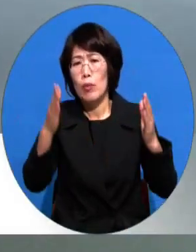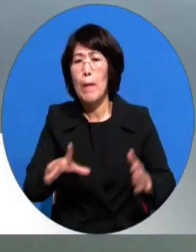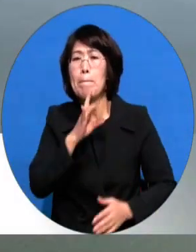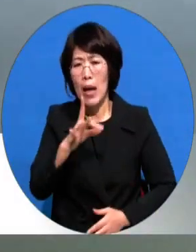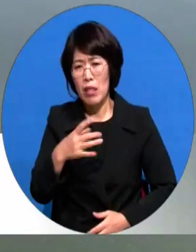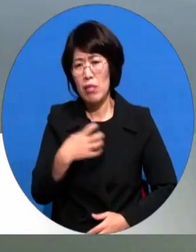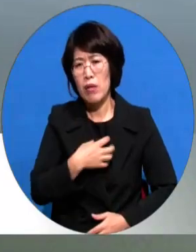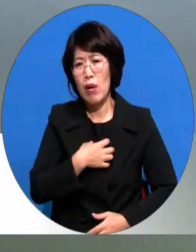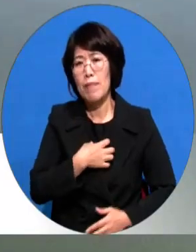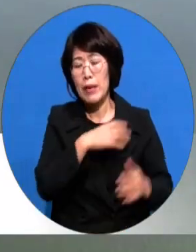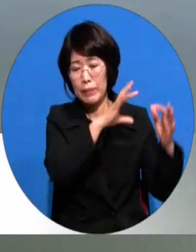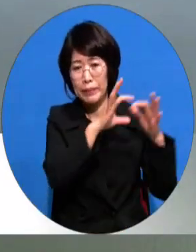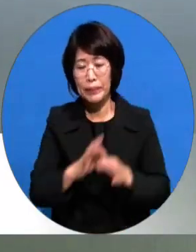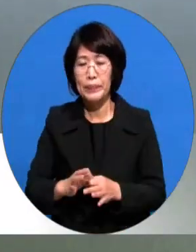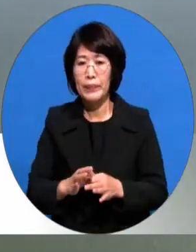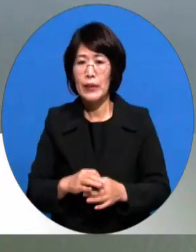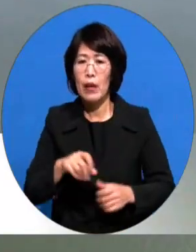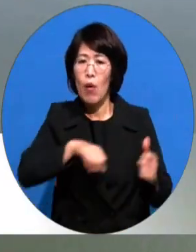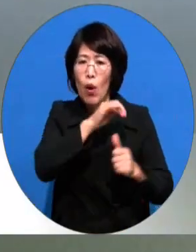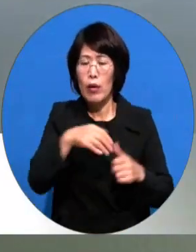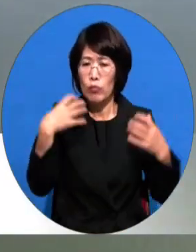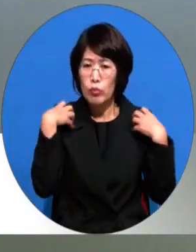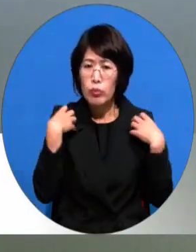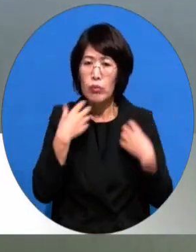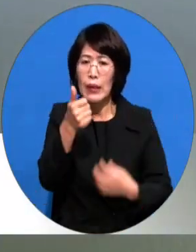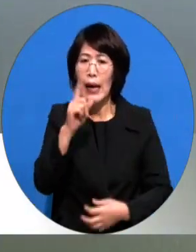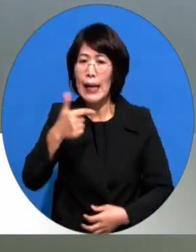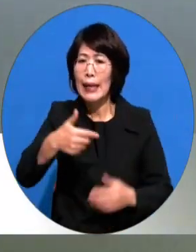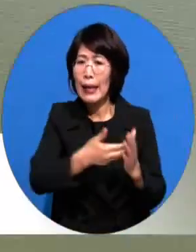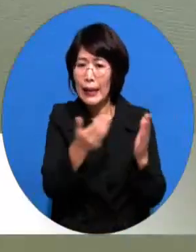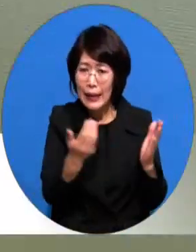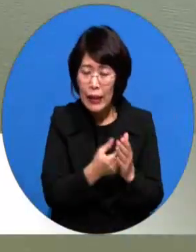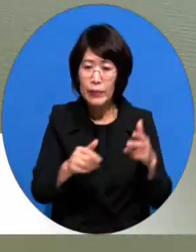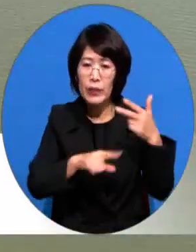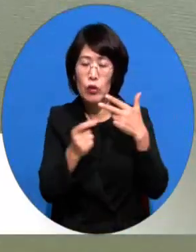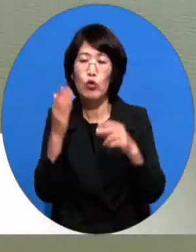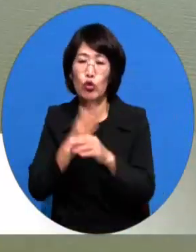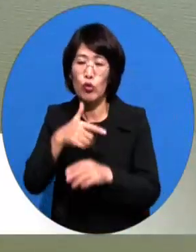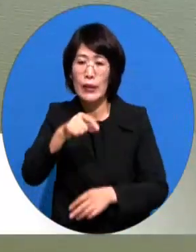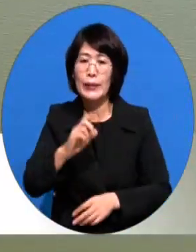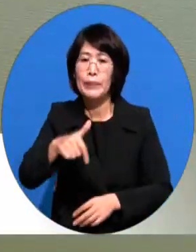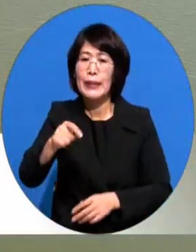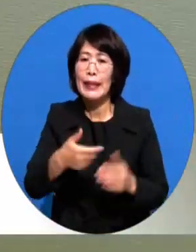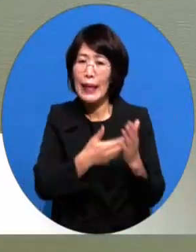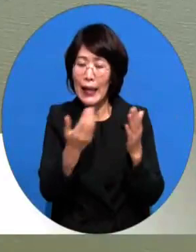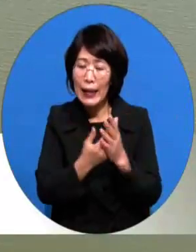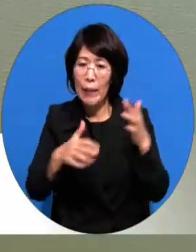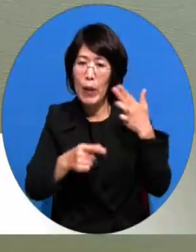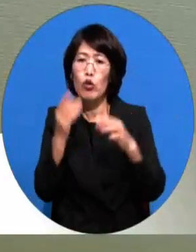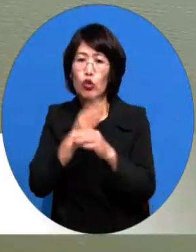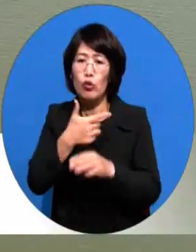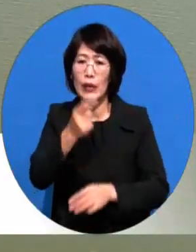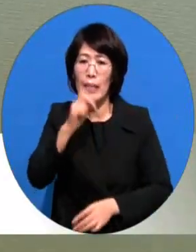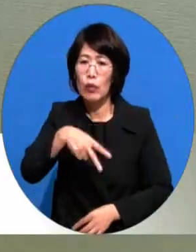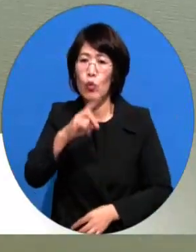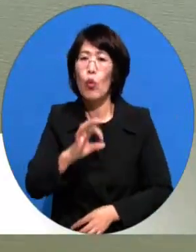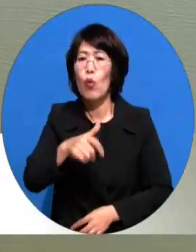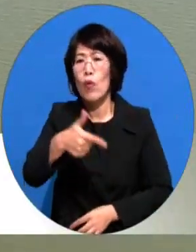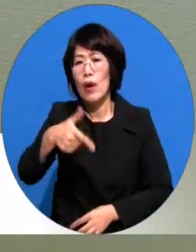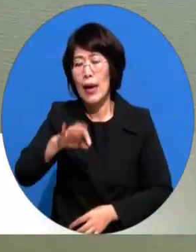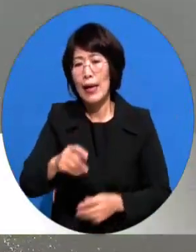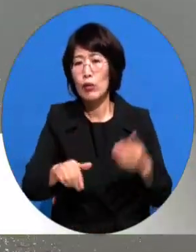상태로 남아 있습니다 환경부는 한강에 대문 7월 중순 금강은 8월 중순 낙동강은 9월